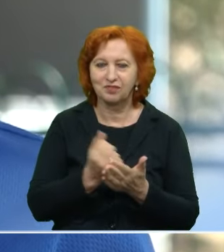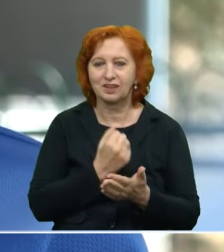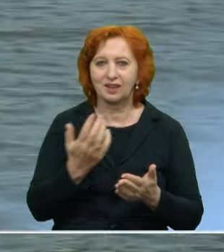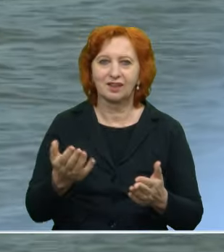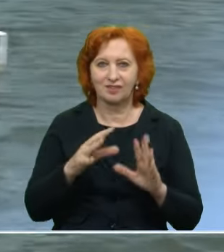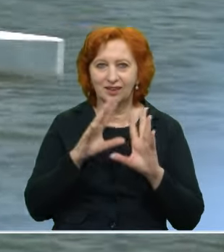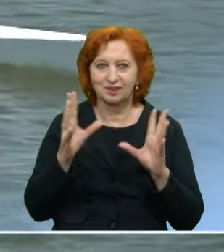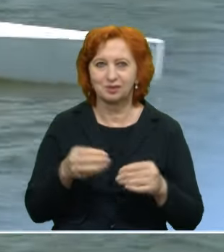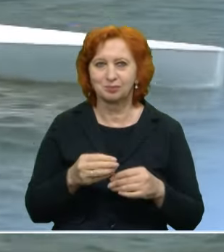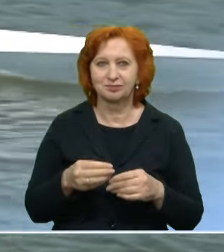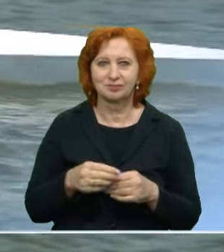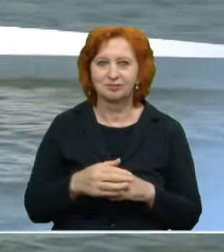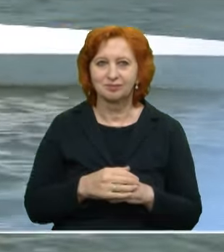выигрывали.